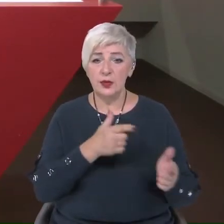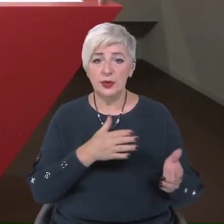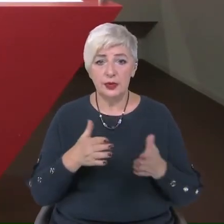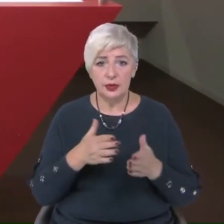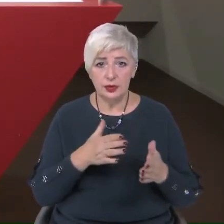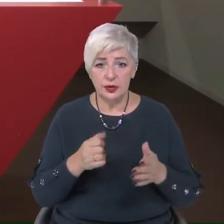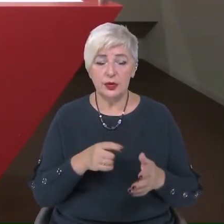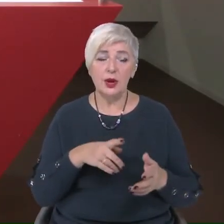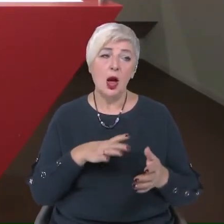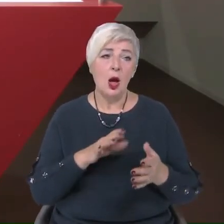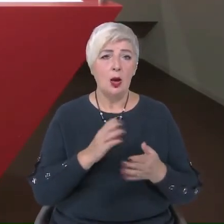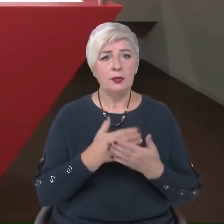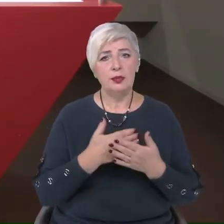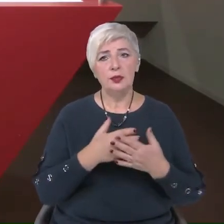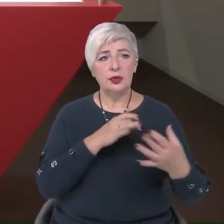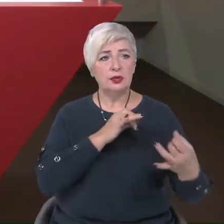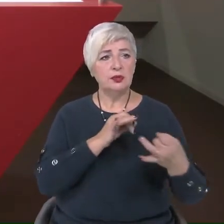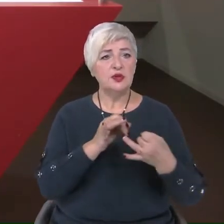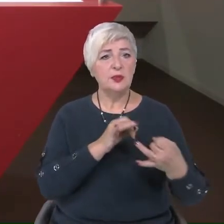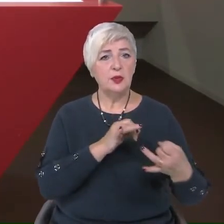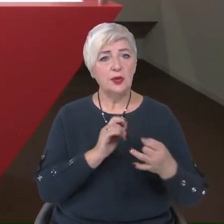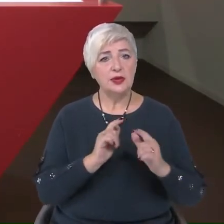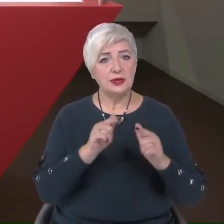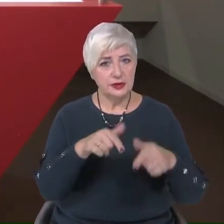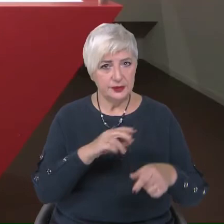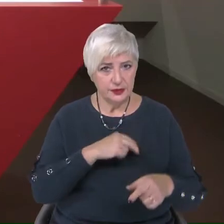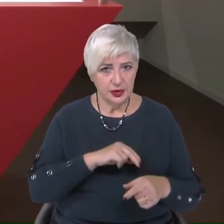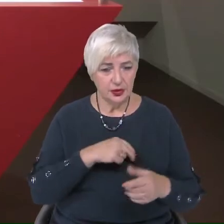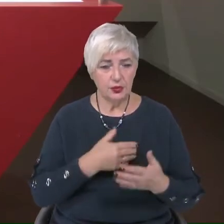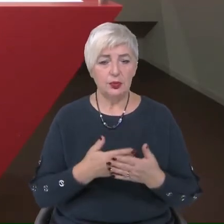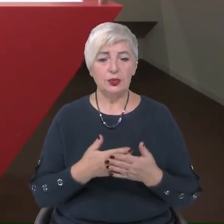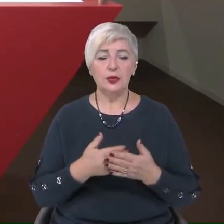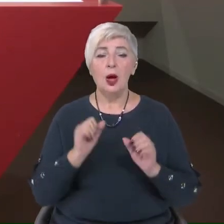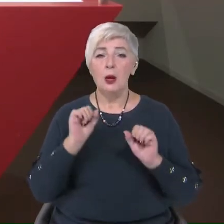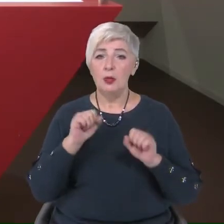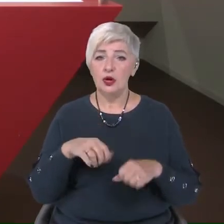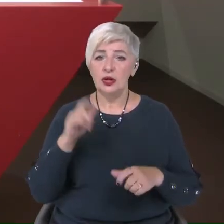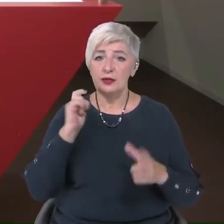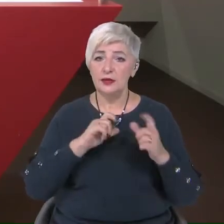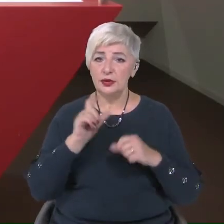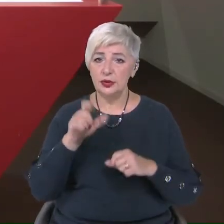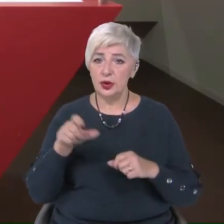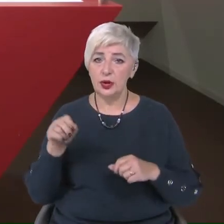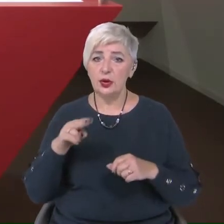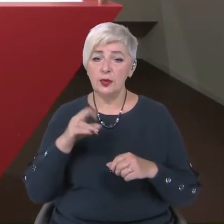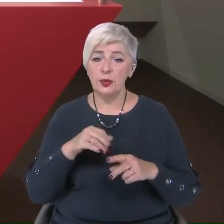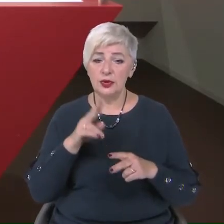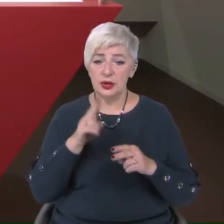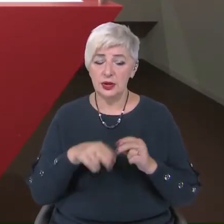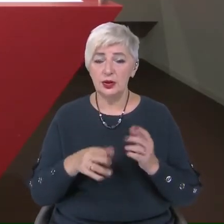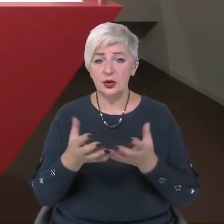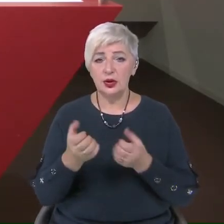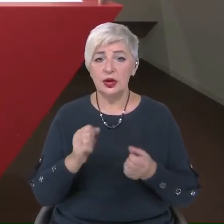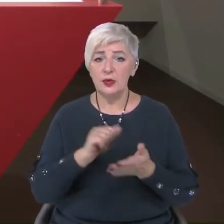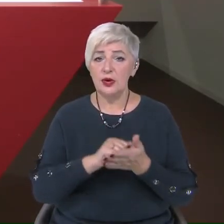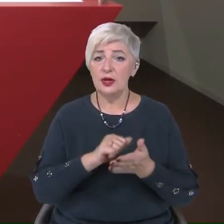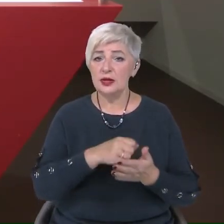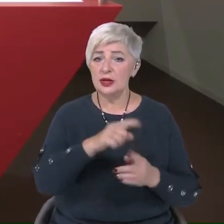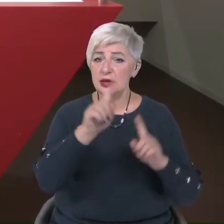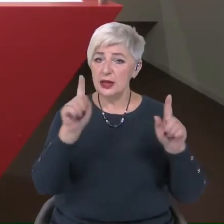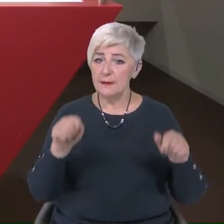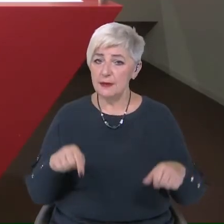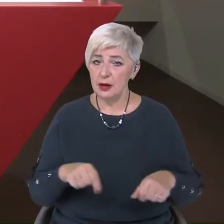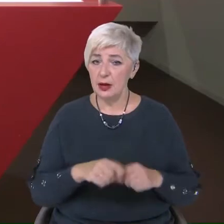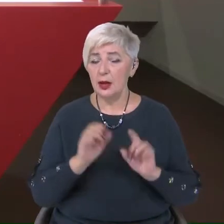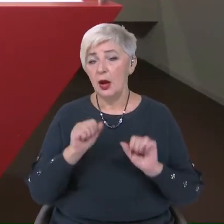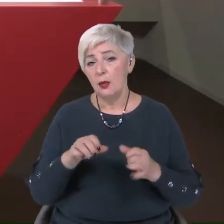проходженні співбесіди. Можливо, студенти от по закінченню і отриманню сертифікату може поспілкуються